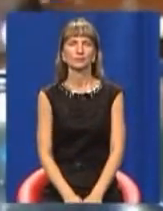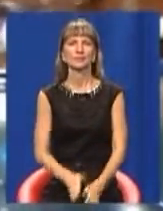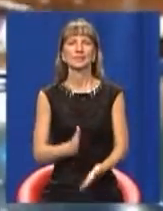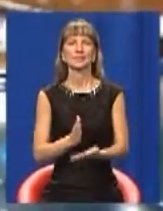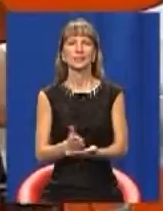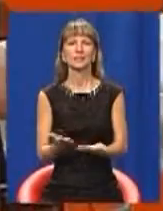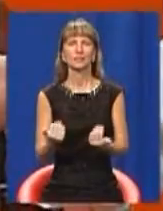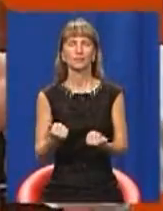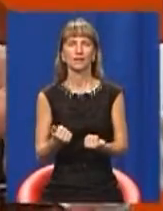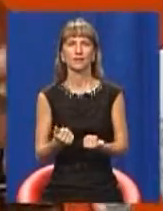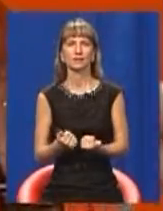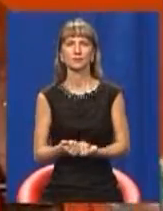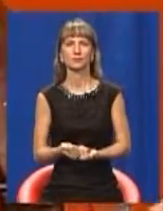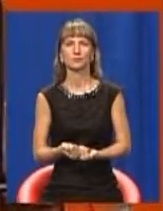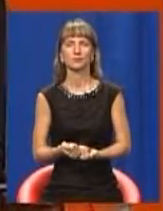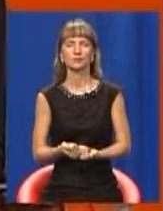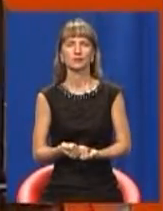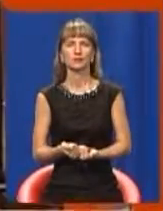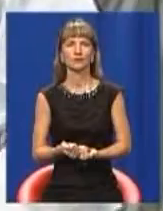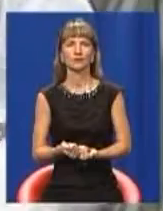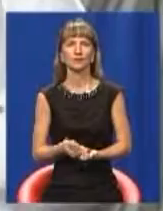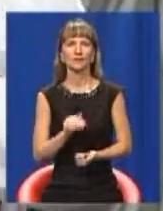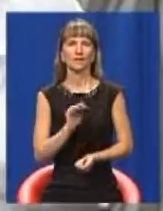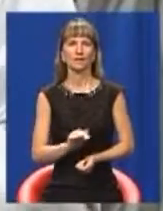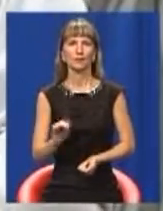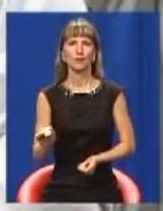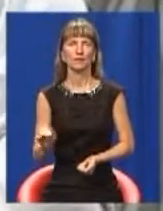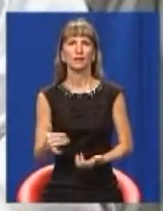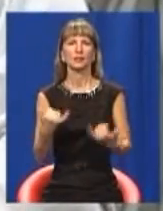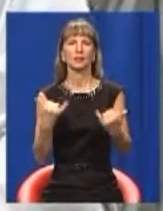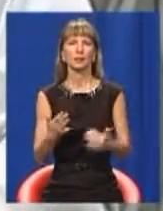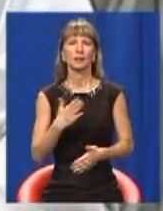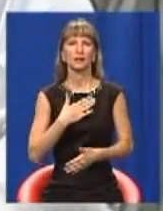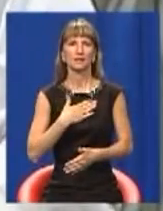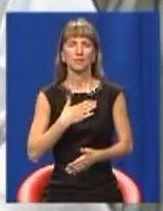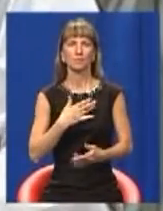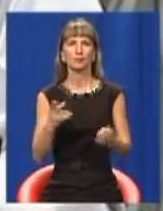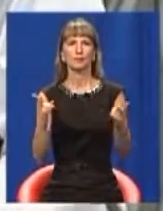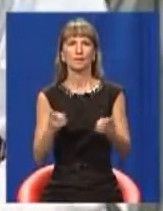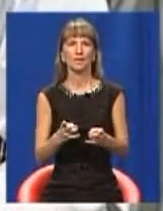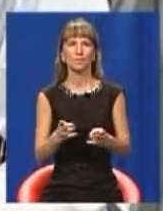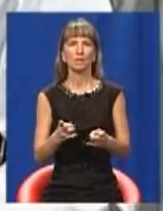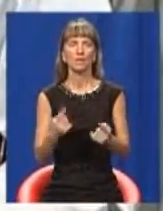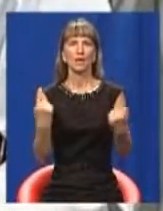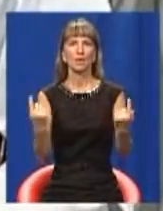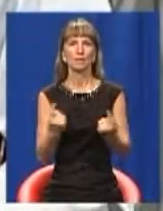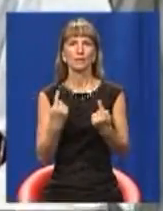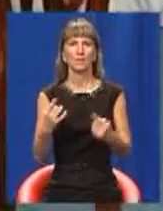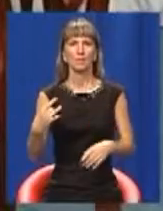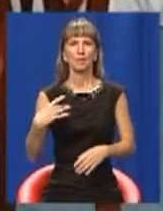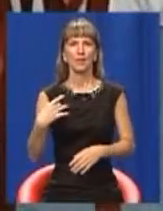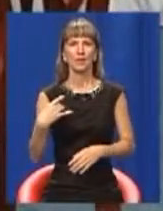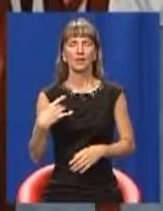Есть, давай. Отлично. Ребята, теперь нам потребуется обычный